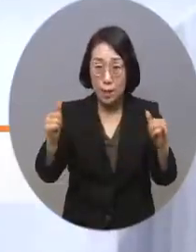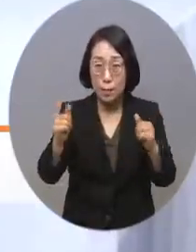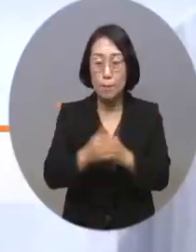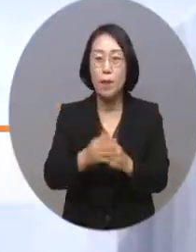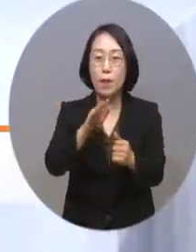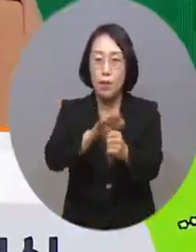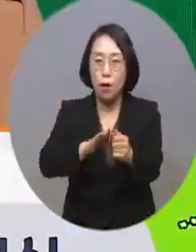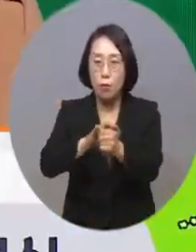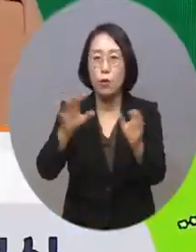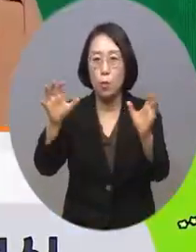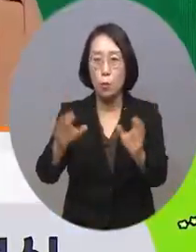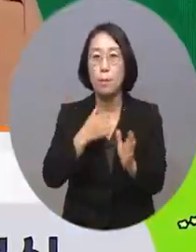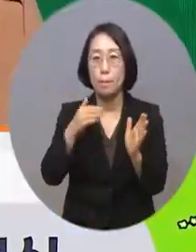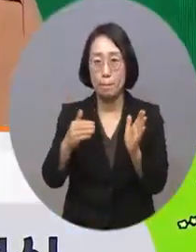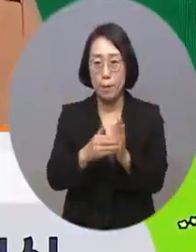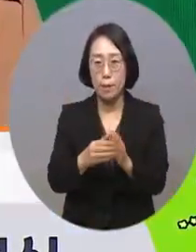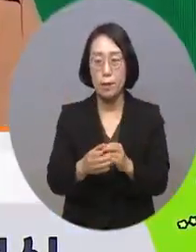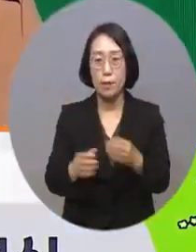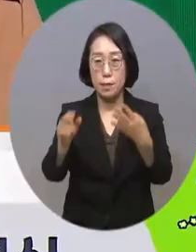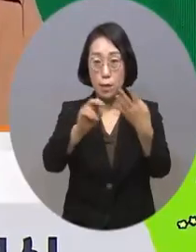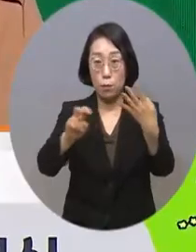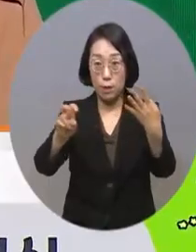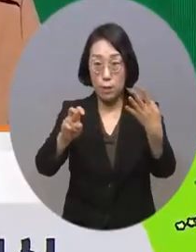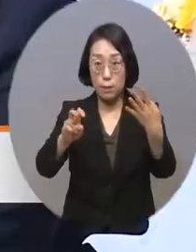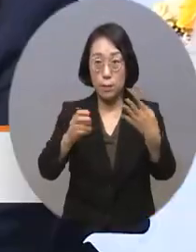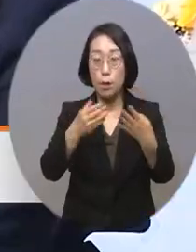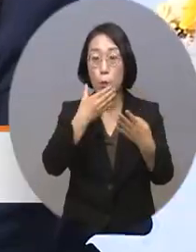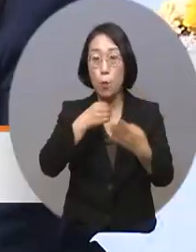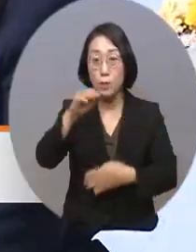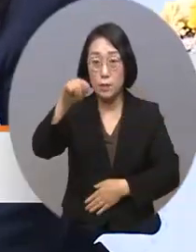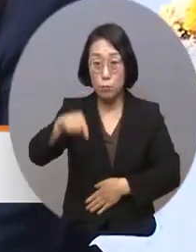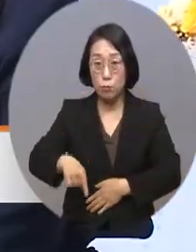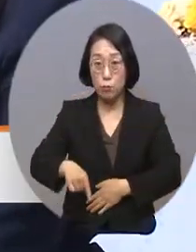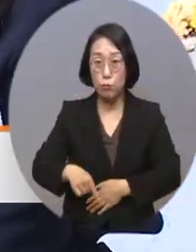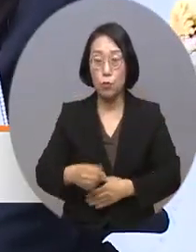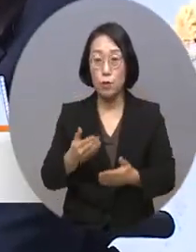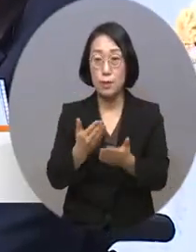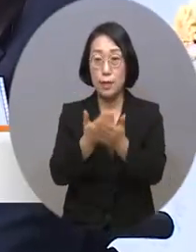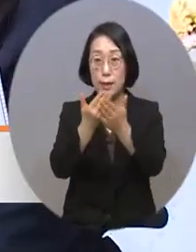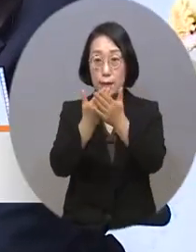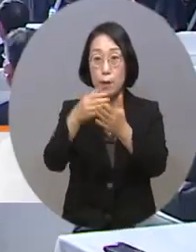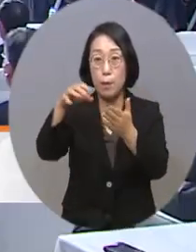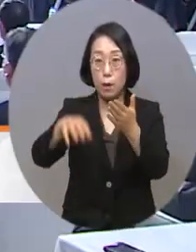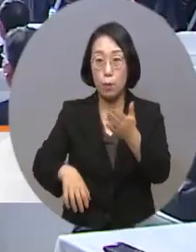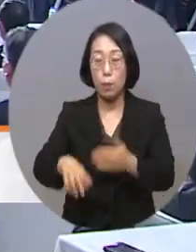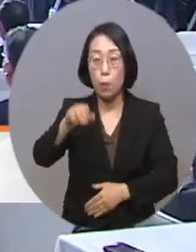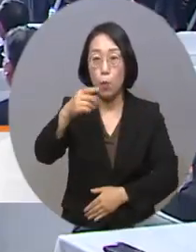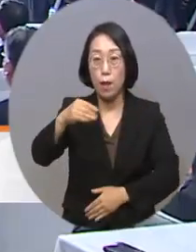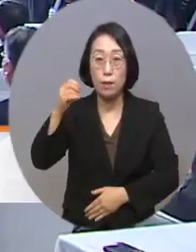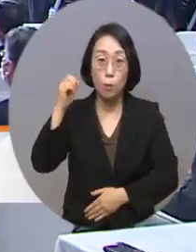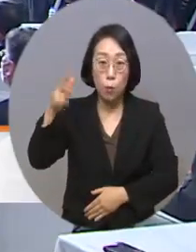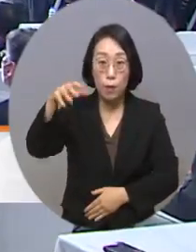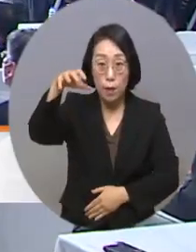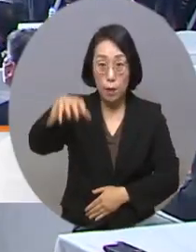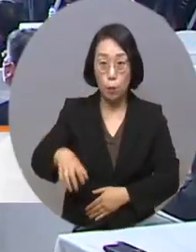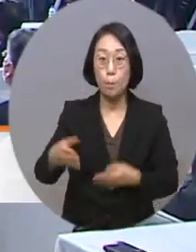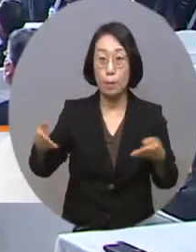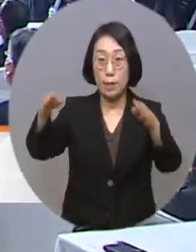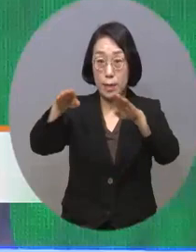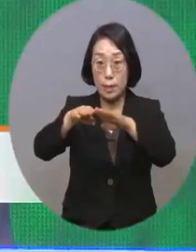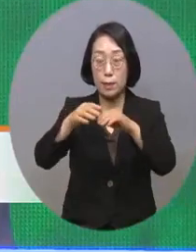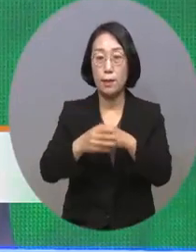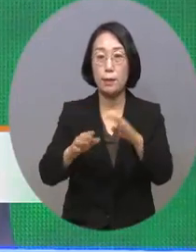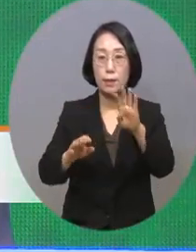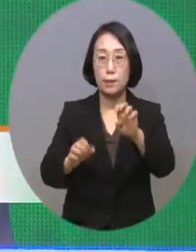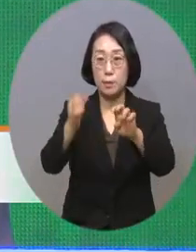열렸습니다. 지난 20일 보건복지부와 한국장애인개발원은 콘네드 서울호텔 그랜드 볼룸에서